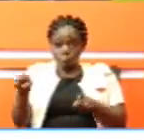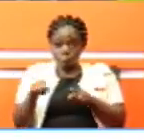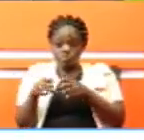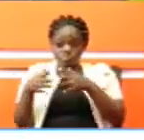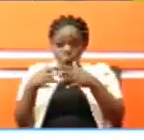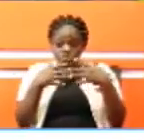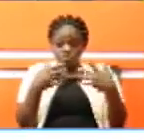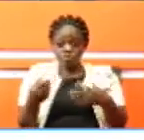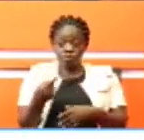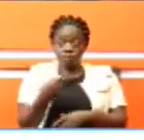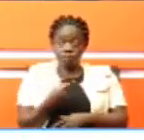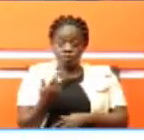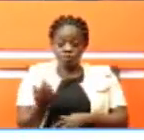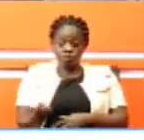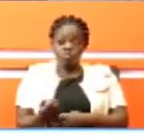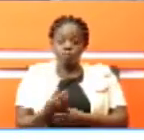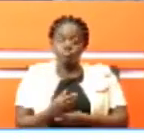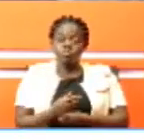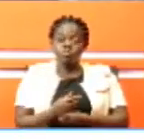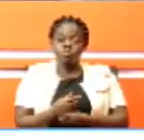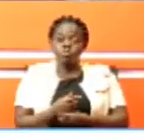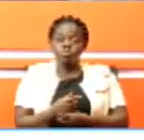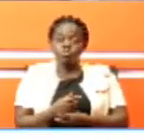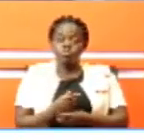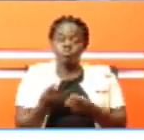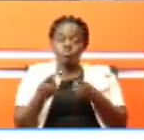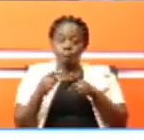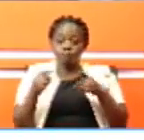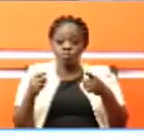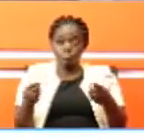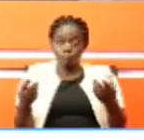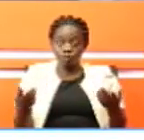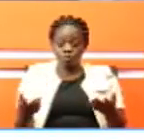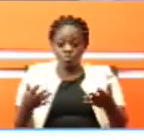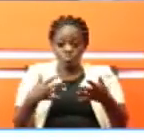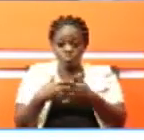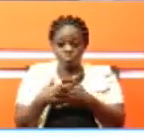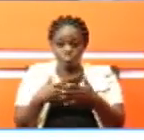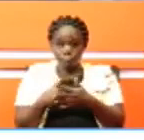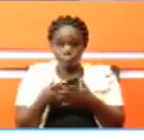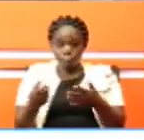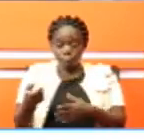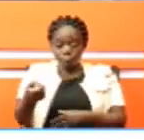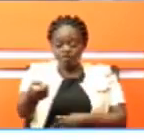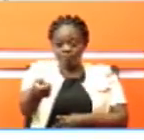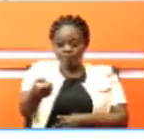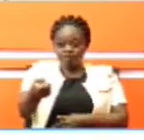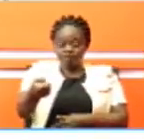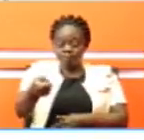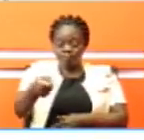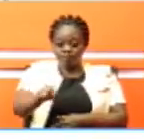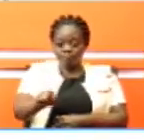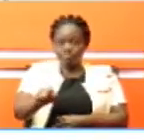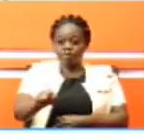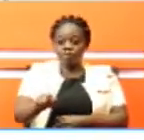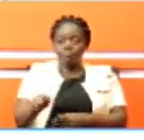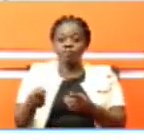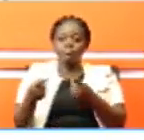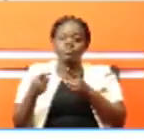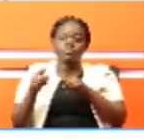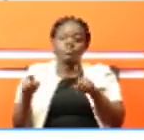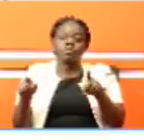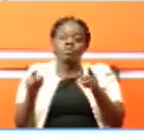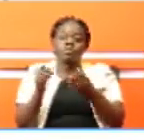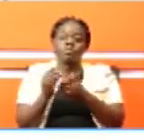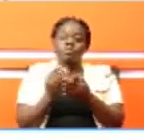waalingawo Bedford nayo nga za Mungereza. Kati baateekangamu oluuma wano mu maaso ng'onyoola bunyoozi bw'oti yo n'eyaka